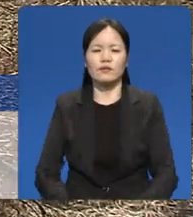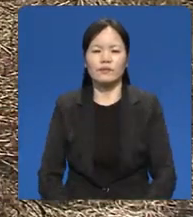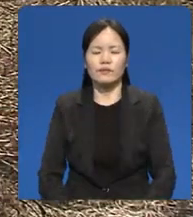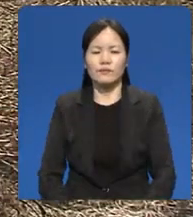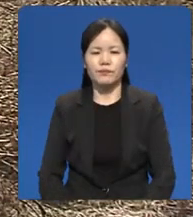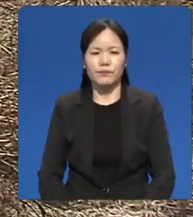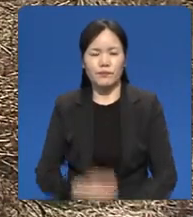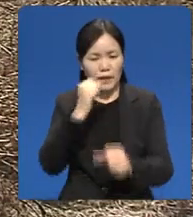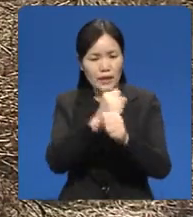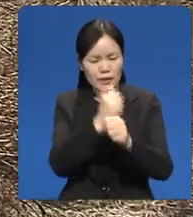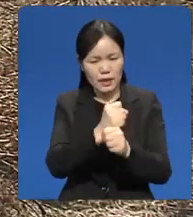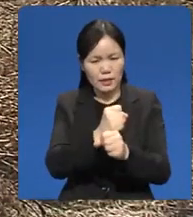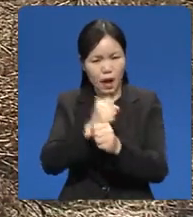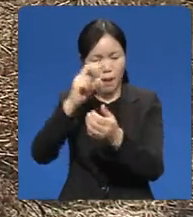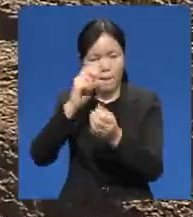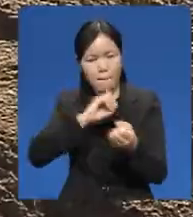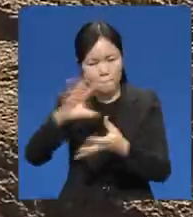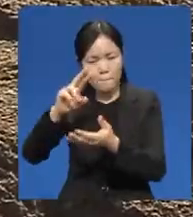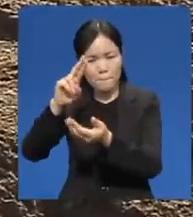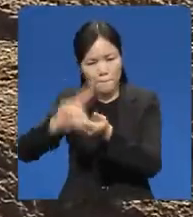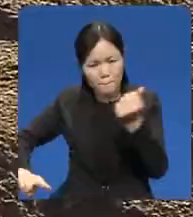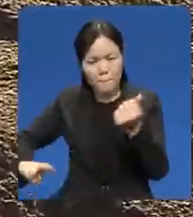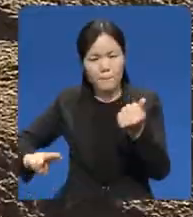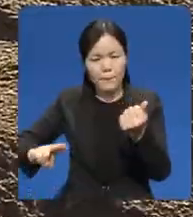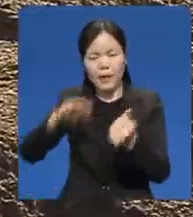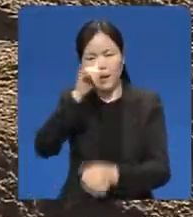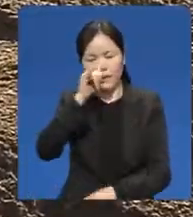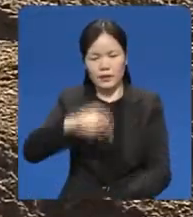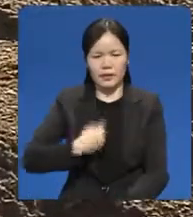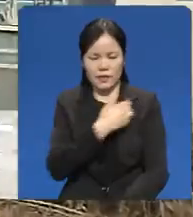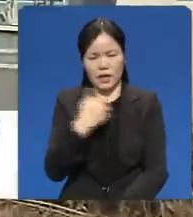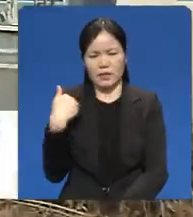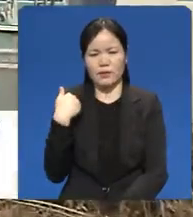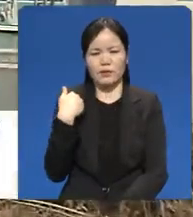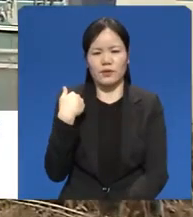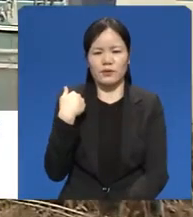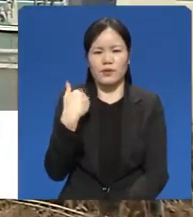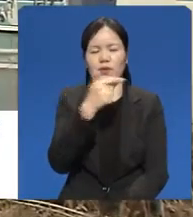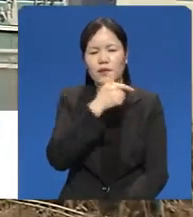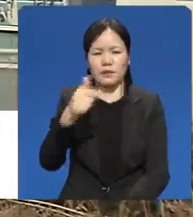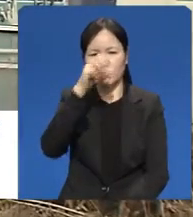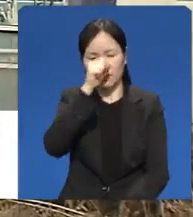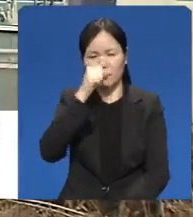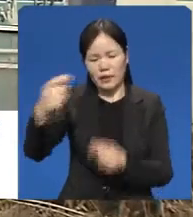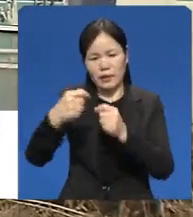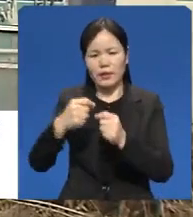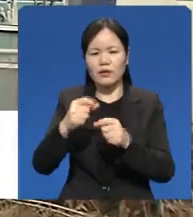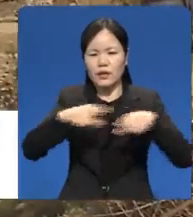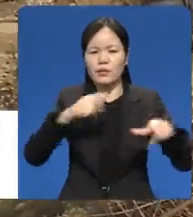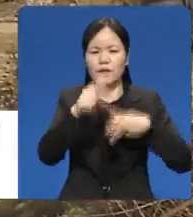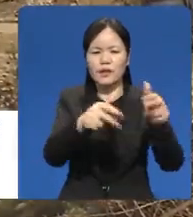생상 과육이 통 소비를 아우르는 자족 썽 도 큰 장점입니다 인근에 일반산업단지